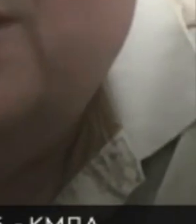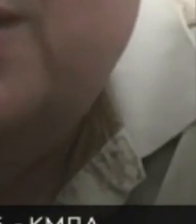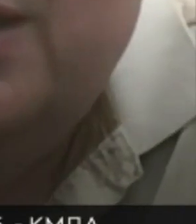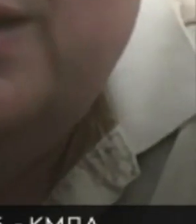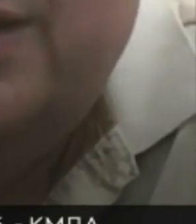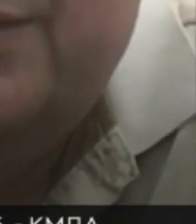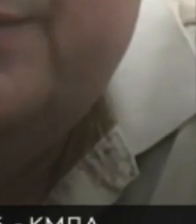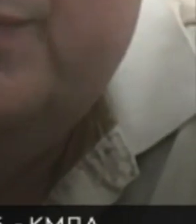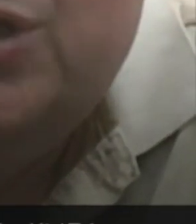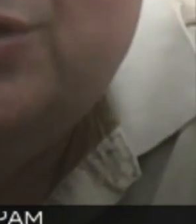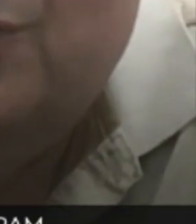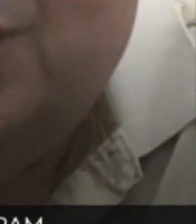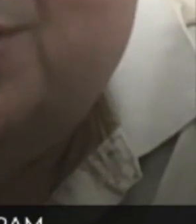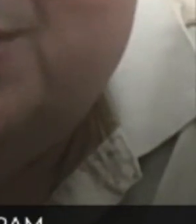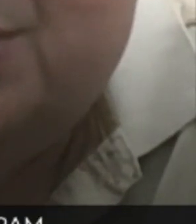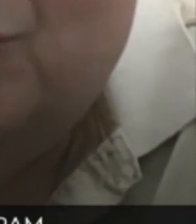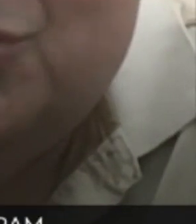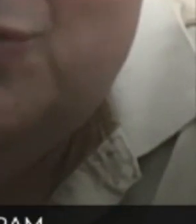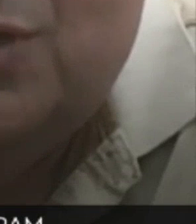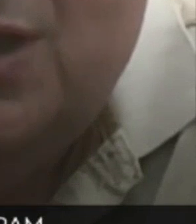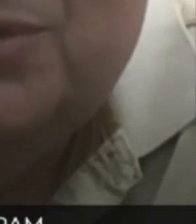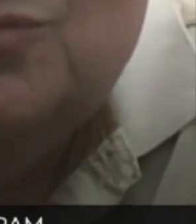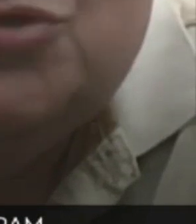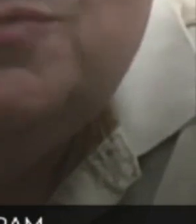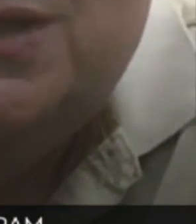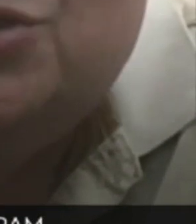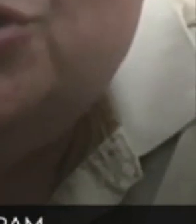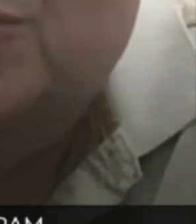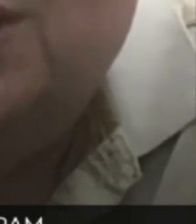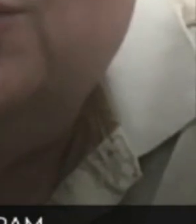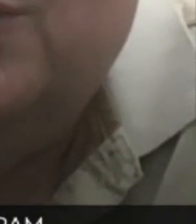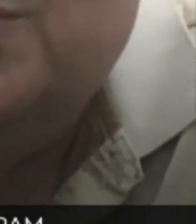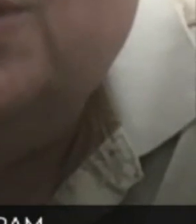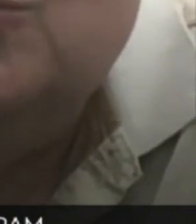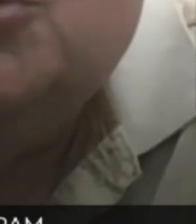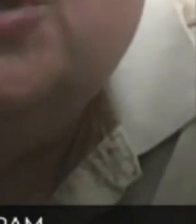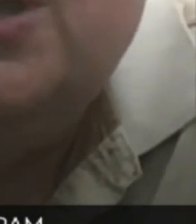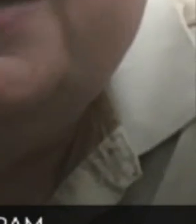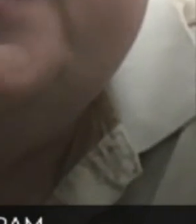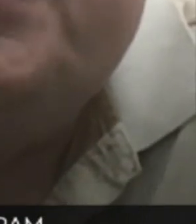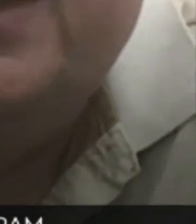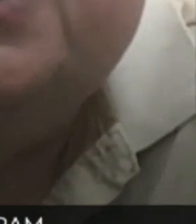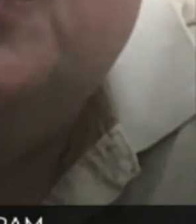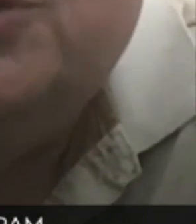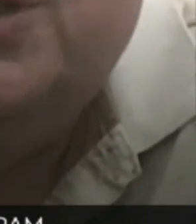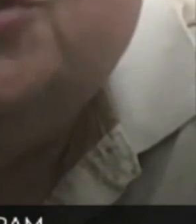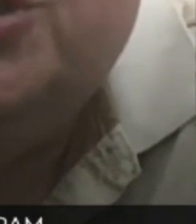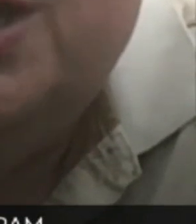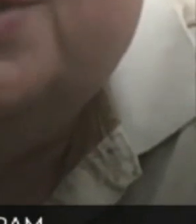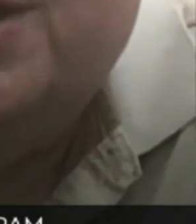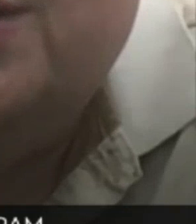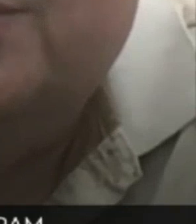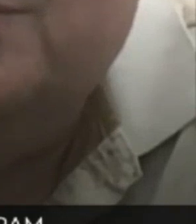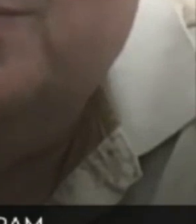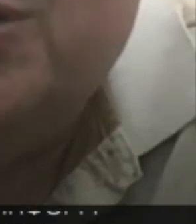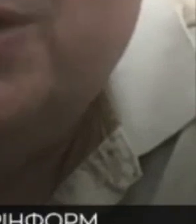сегодня мирно выйти из сегодняшнего дня, потому что пятничные молитвы, потому что сегодня